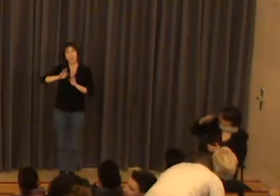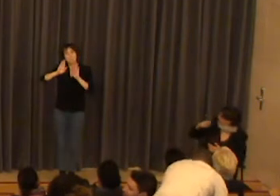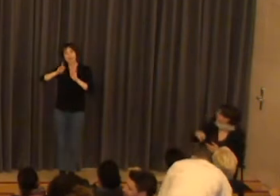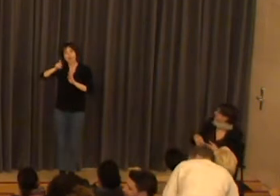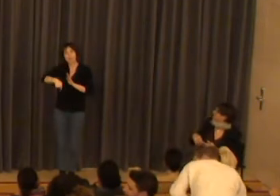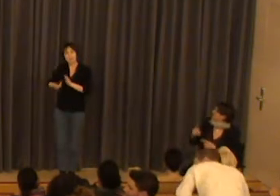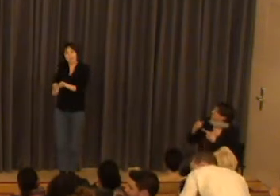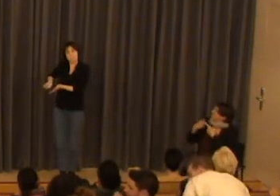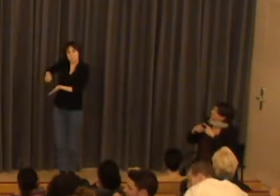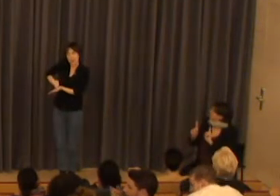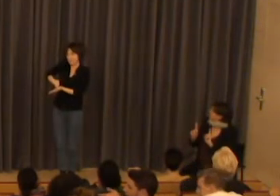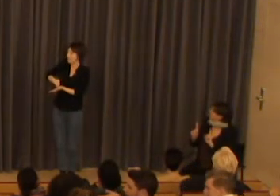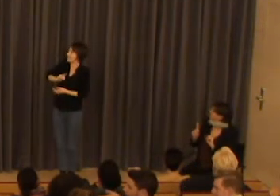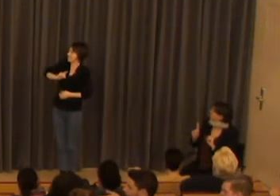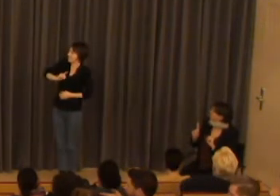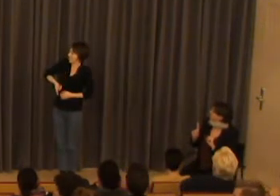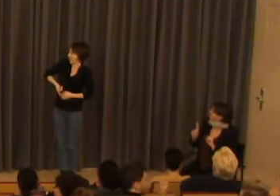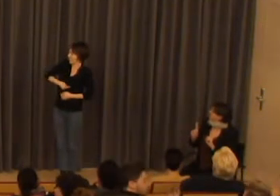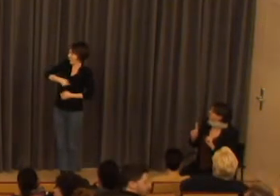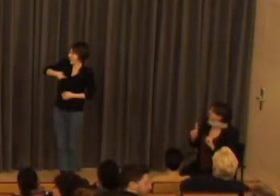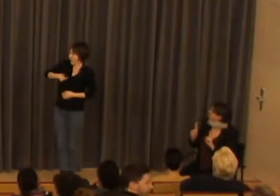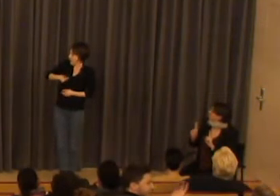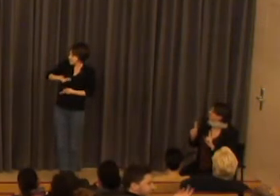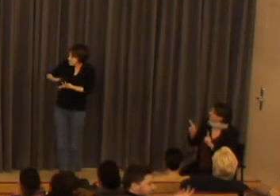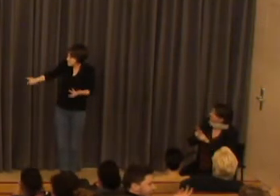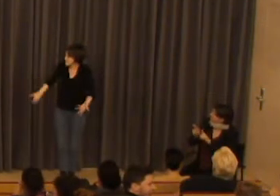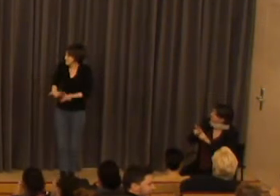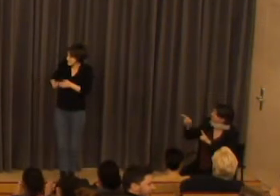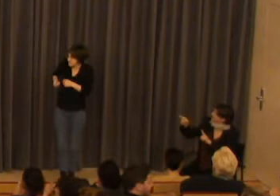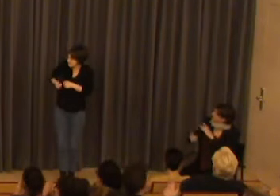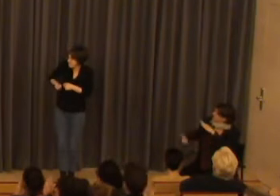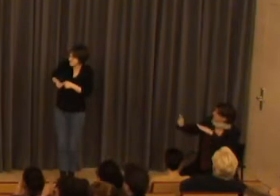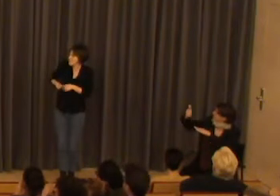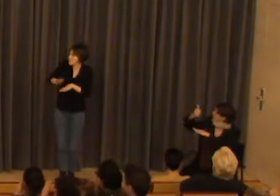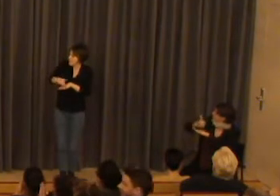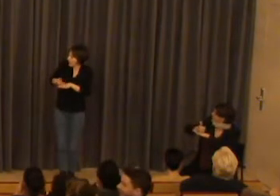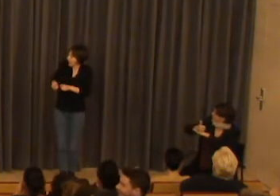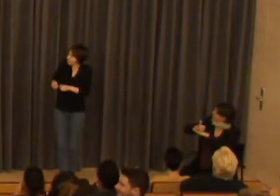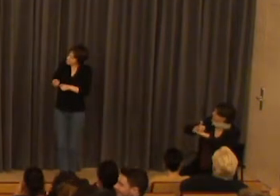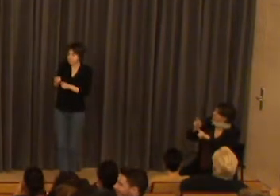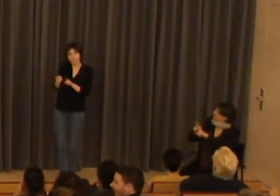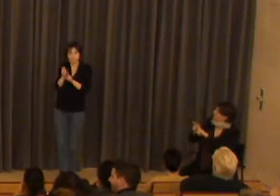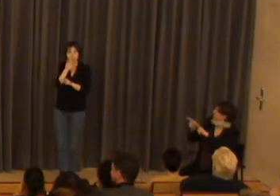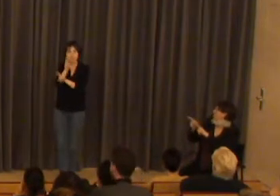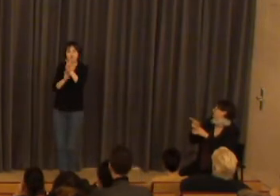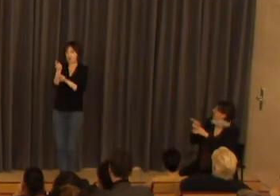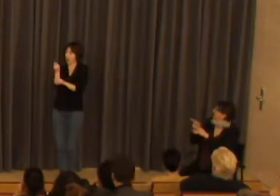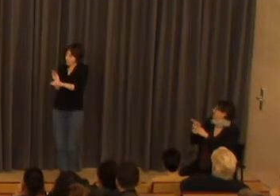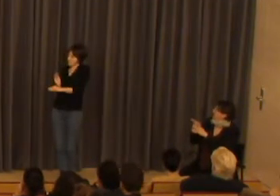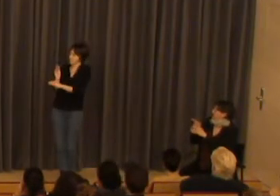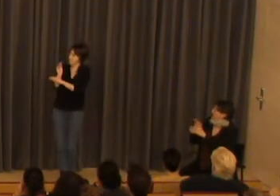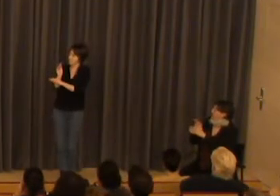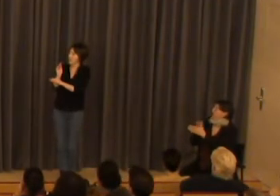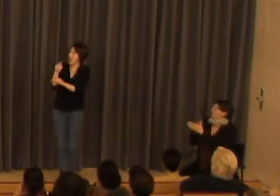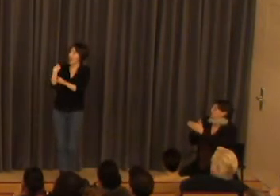aquelles accions que la Direcció General impulsa per finançar activitats que si, de llengua de signes catalana